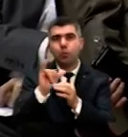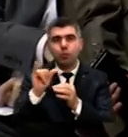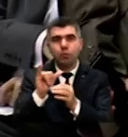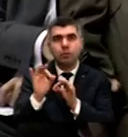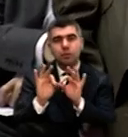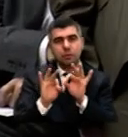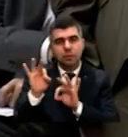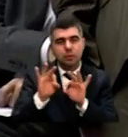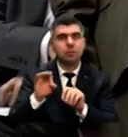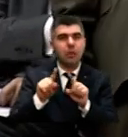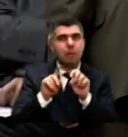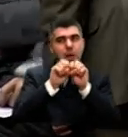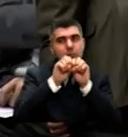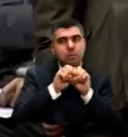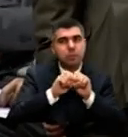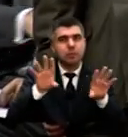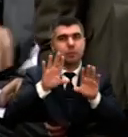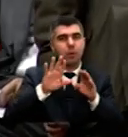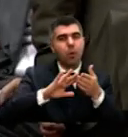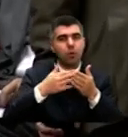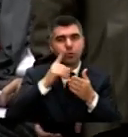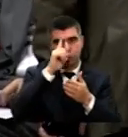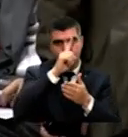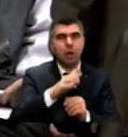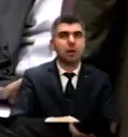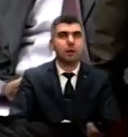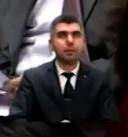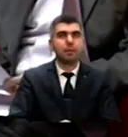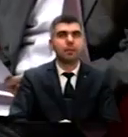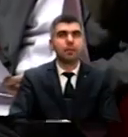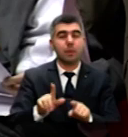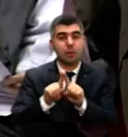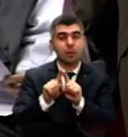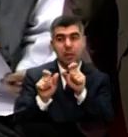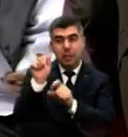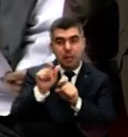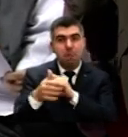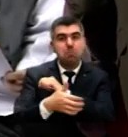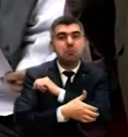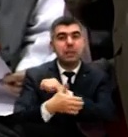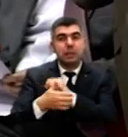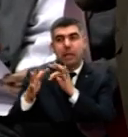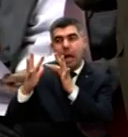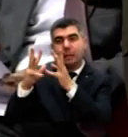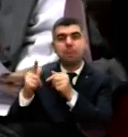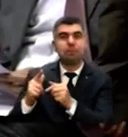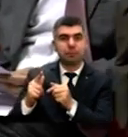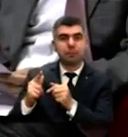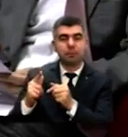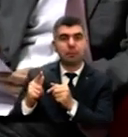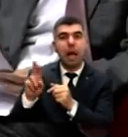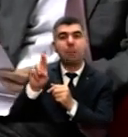ومن بعد غادي تعمم. هذا هو اللي غادي يسمح لنا دوك الفئات الهشة والشريحة المتوسطة